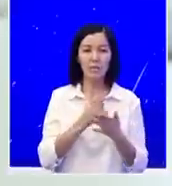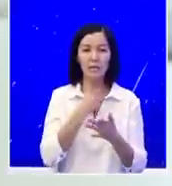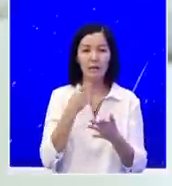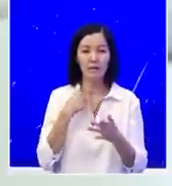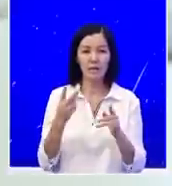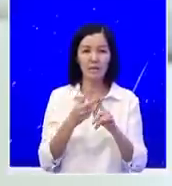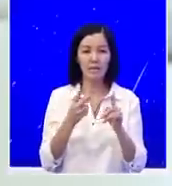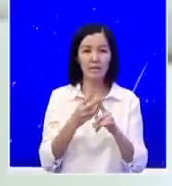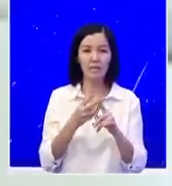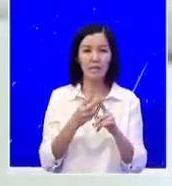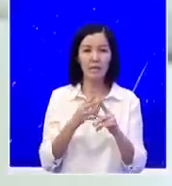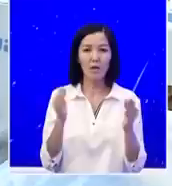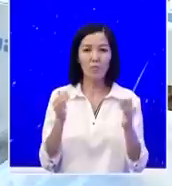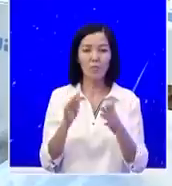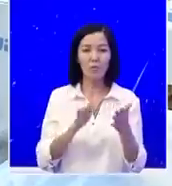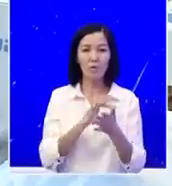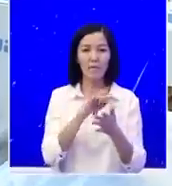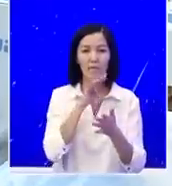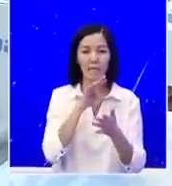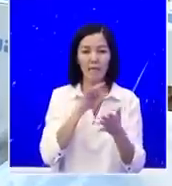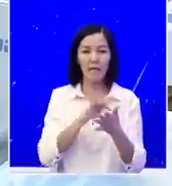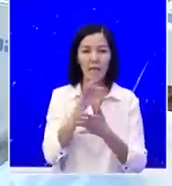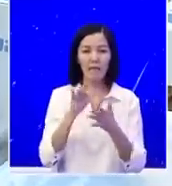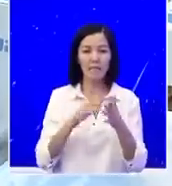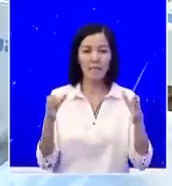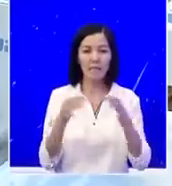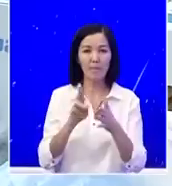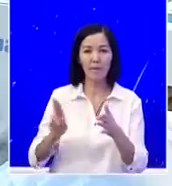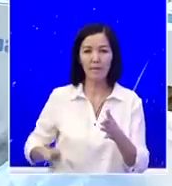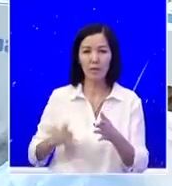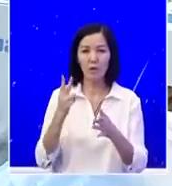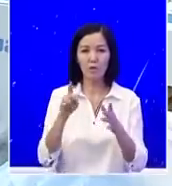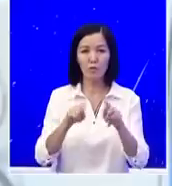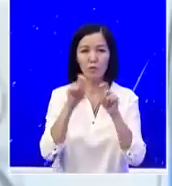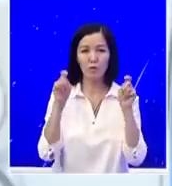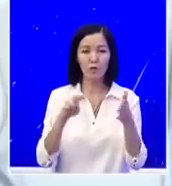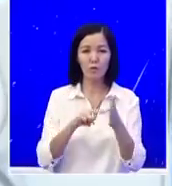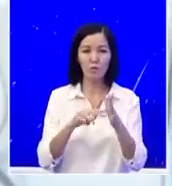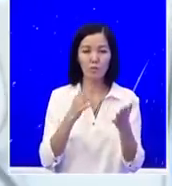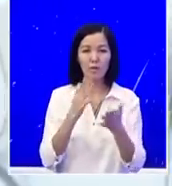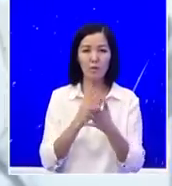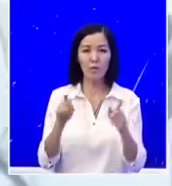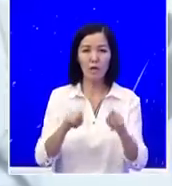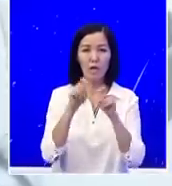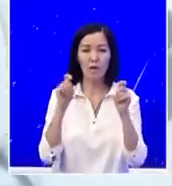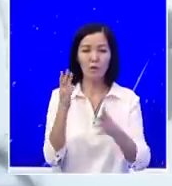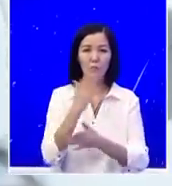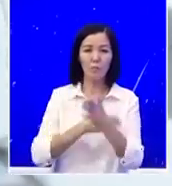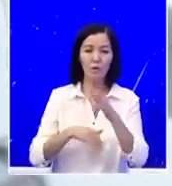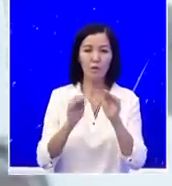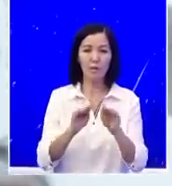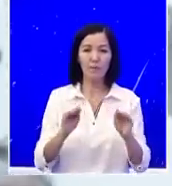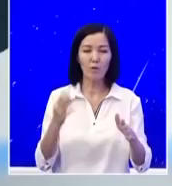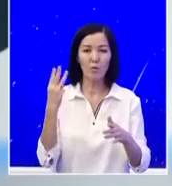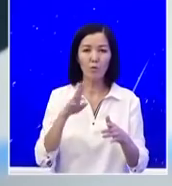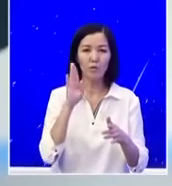Талдықорғанда, екіншісі Моноғалада. Алда компания басшысы үшіншісін құруды жоспарлап отыр. Оның ашылуымен мүгедек баласы бар 30